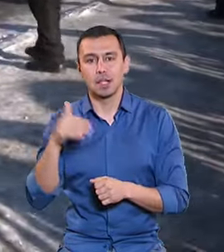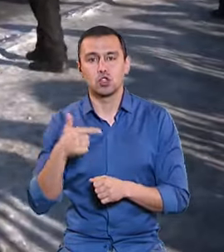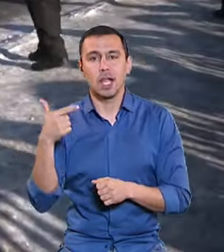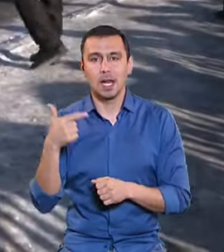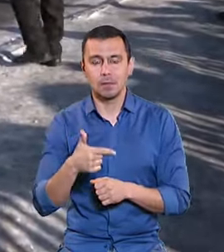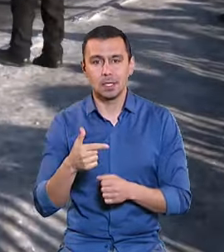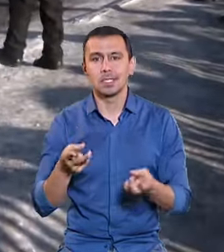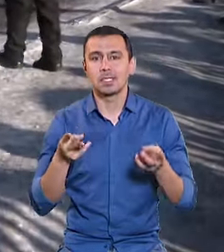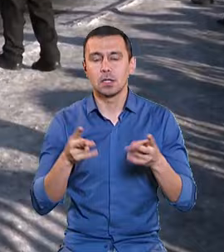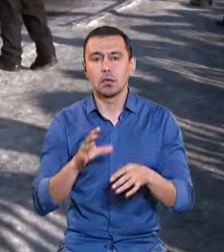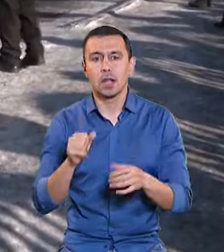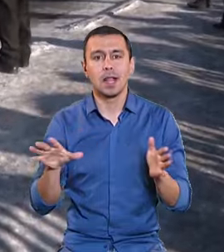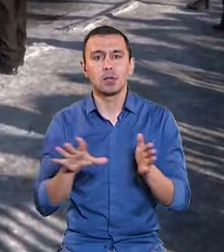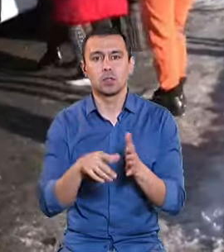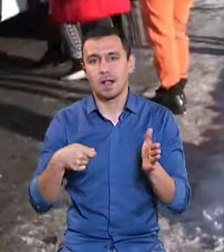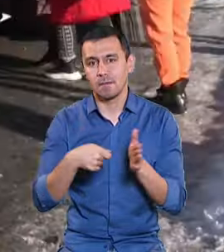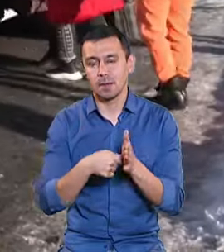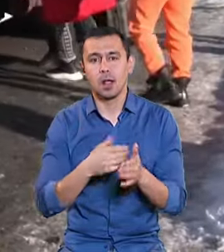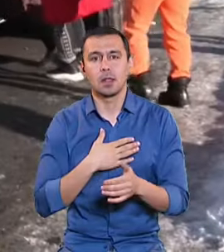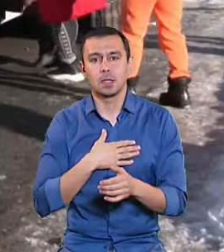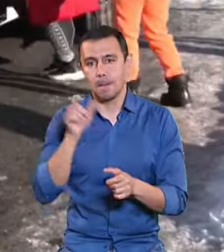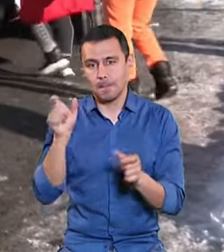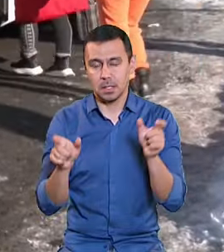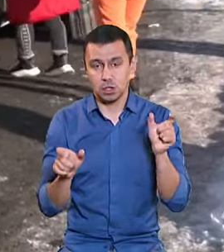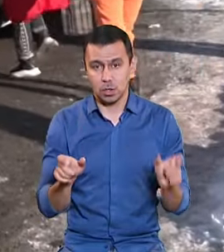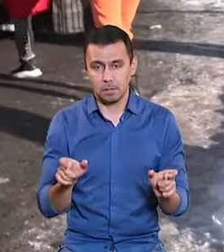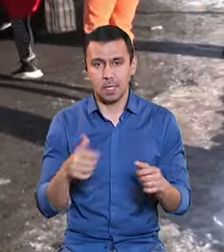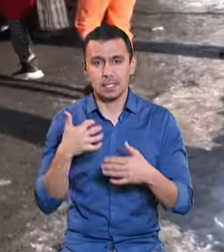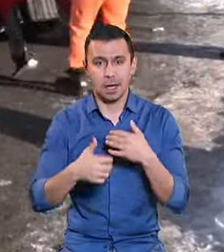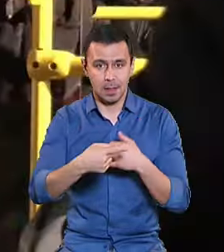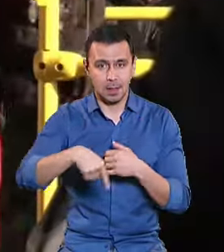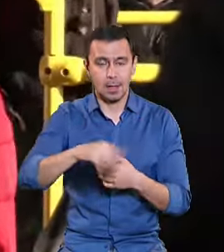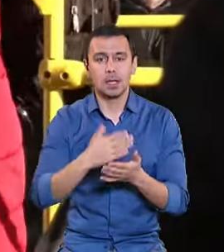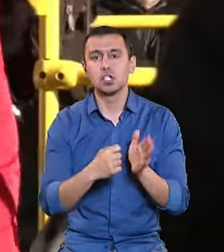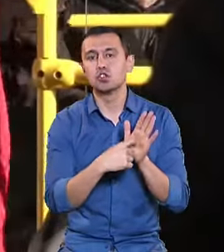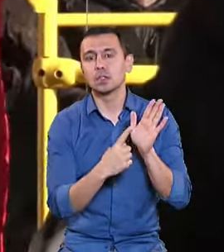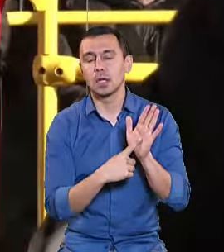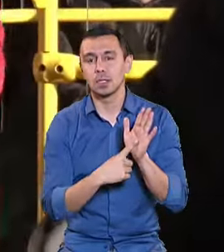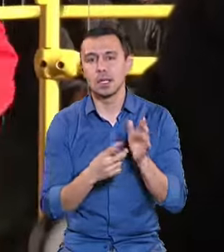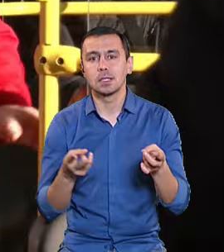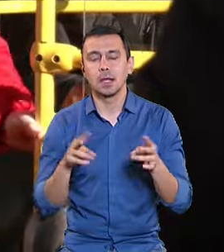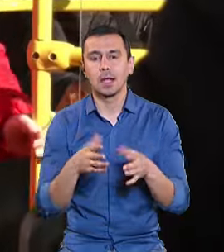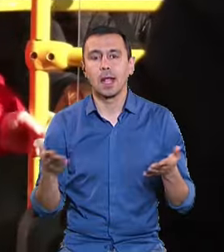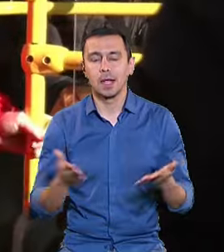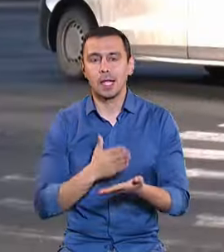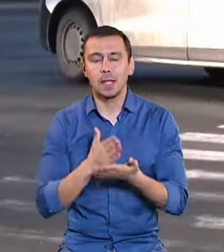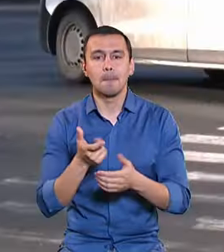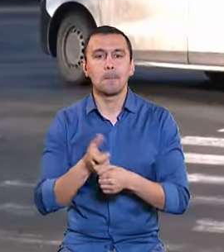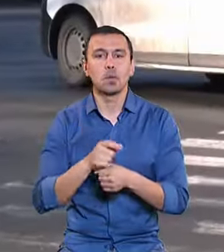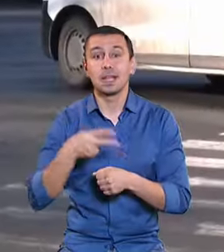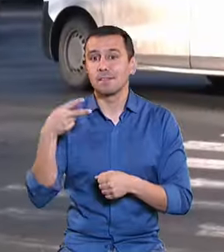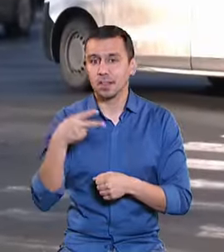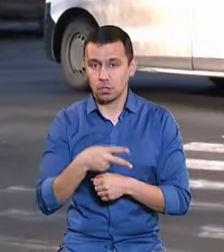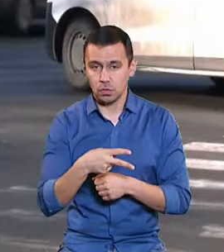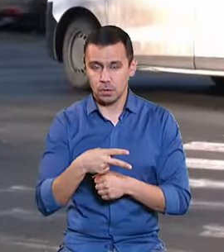гривень залишку на електронних квитках наших пасажирів. Серед них є 16, на залишках яких є понад 2